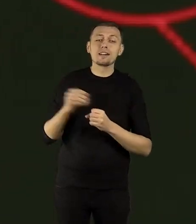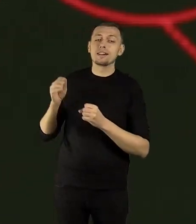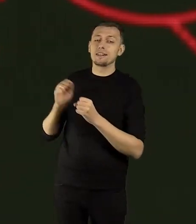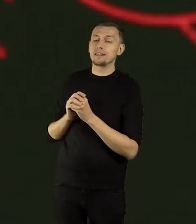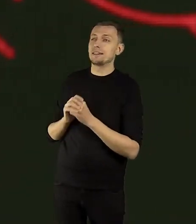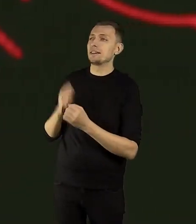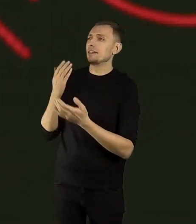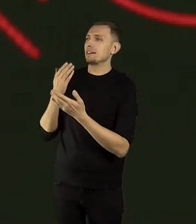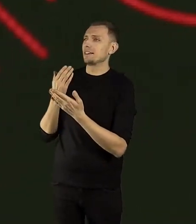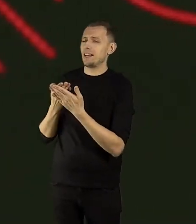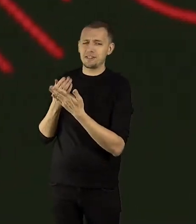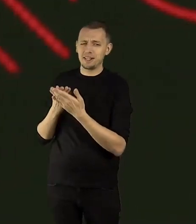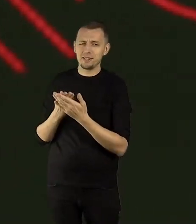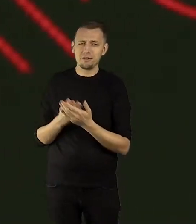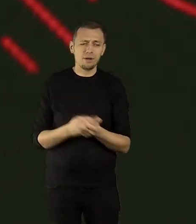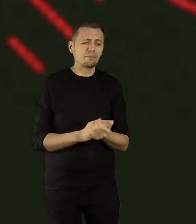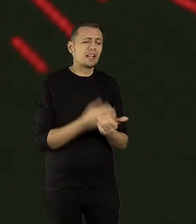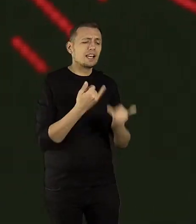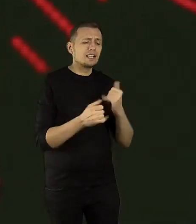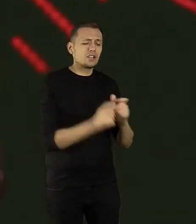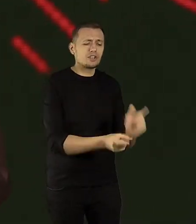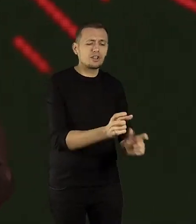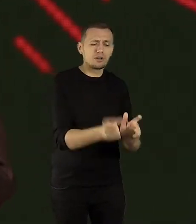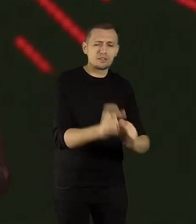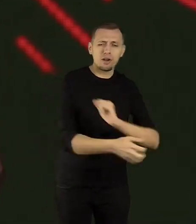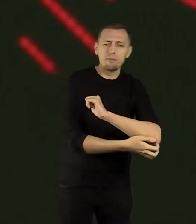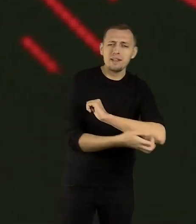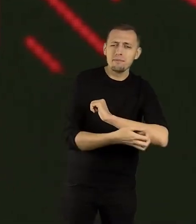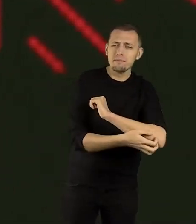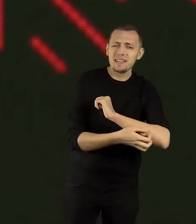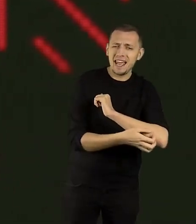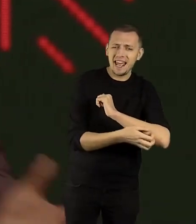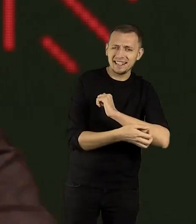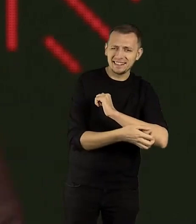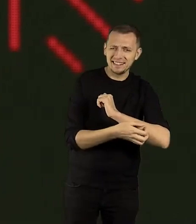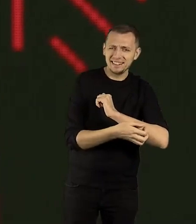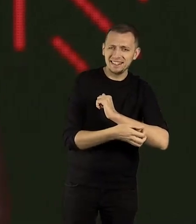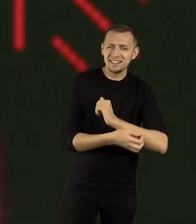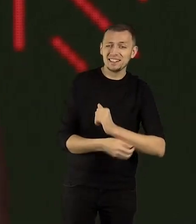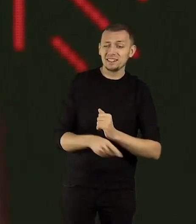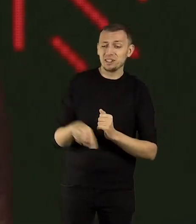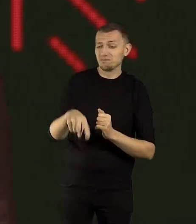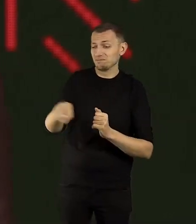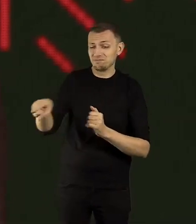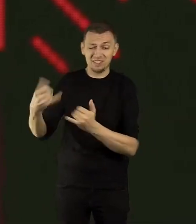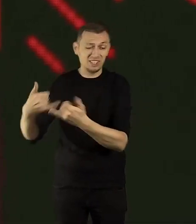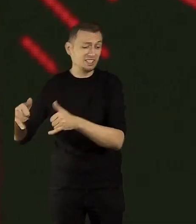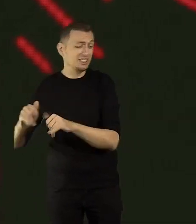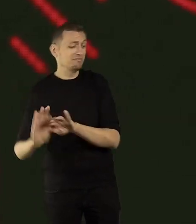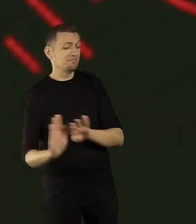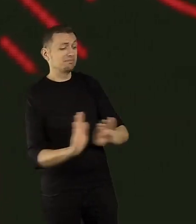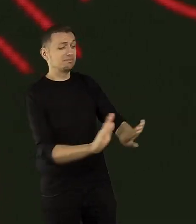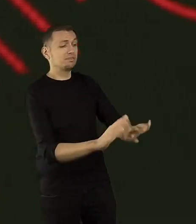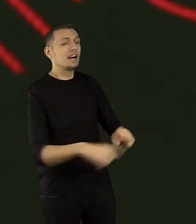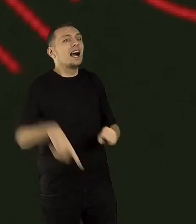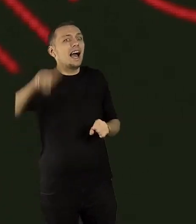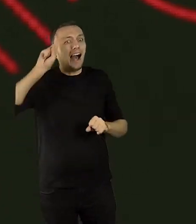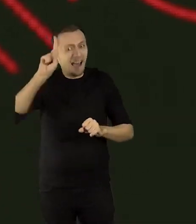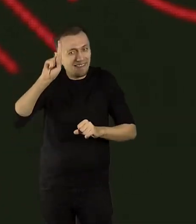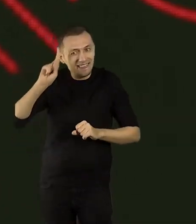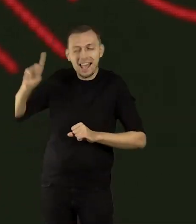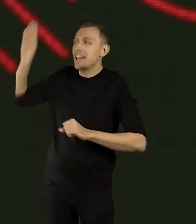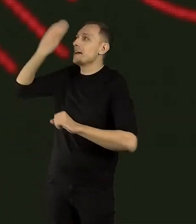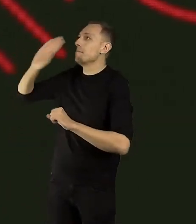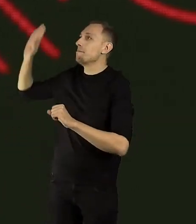jest. Podejmuje ich sprawę, ponieważ nikt inny tego nie zrobi. Walczy za nich, ponieważ